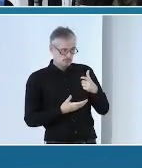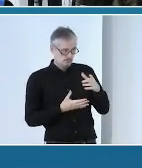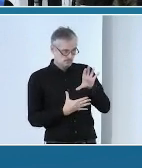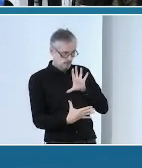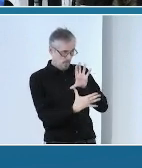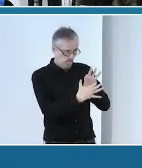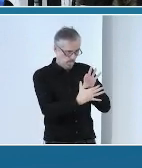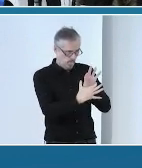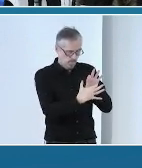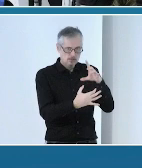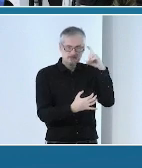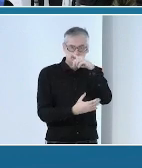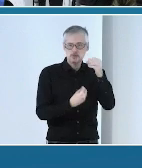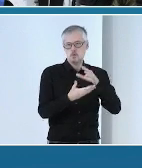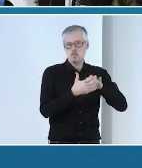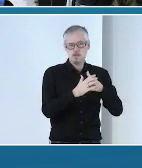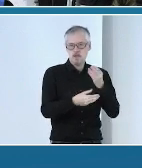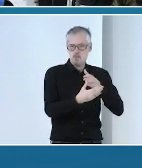relation entravée.